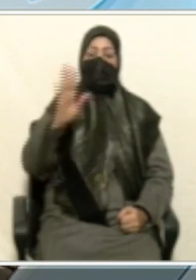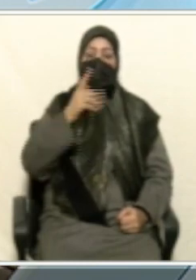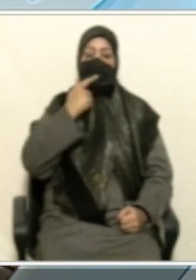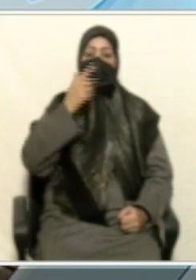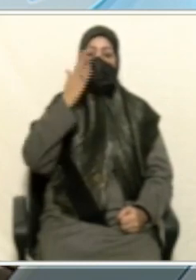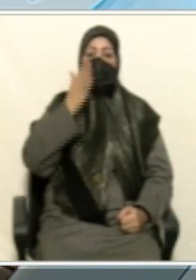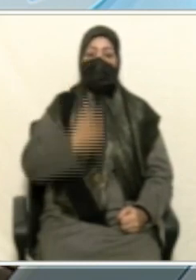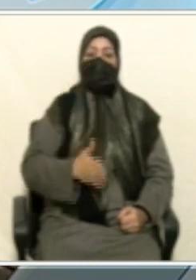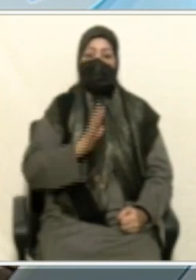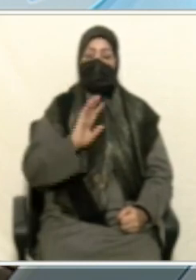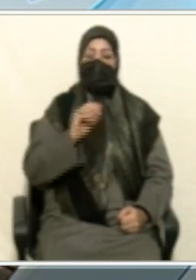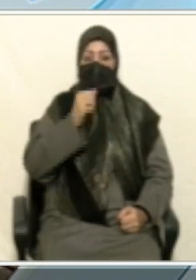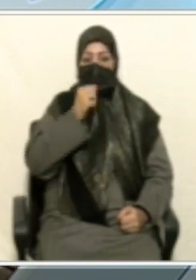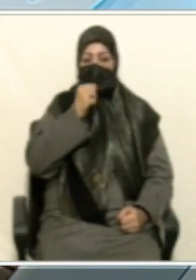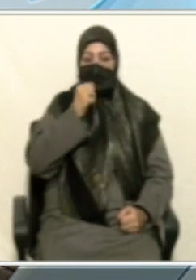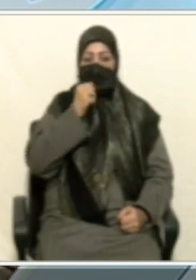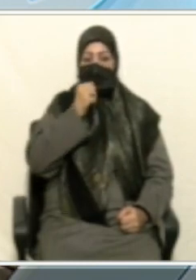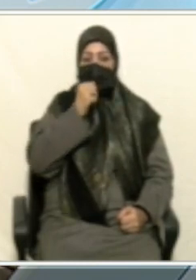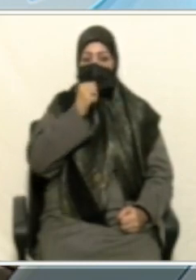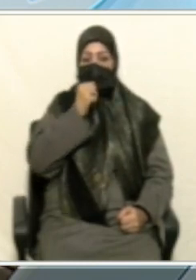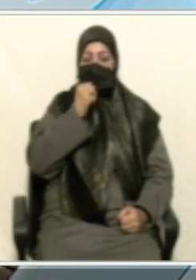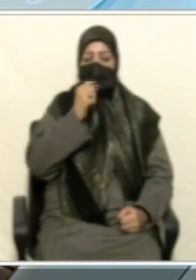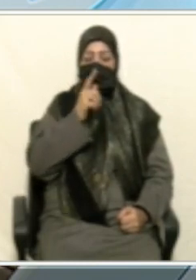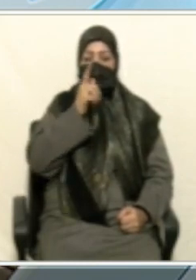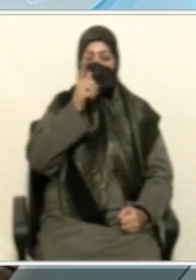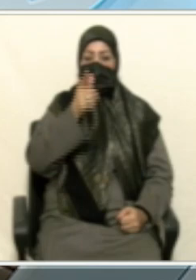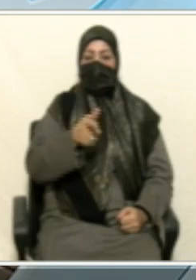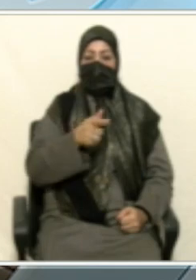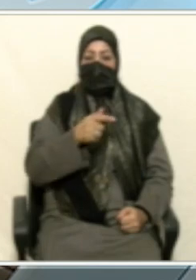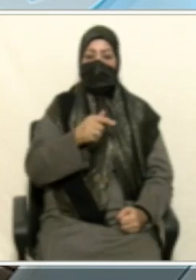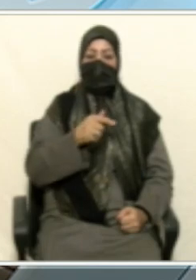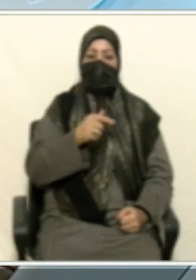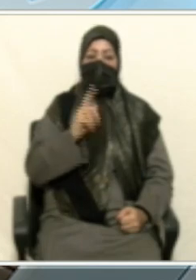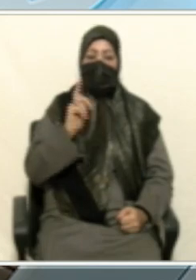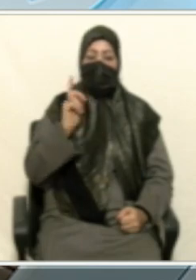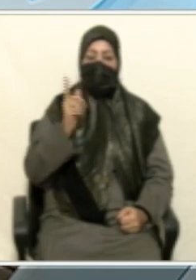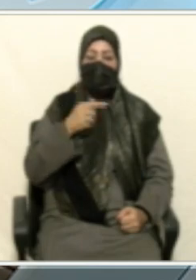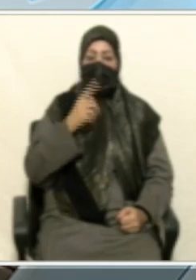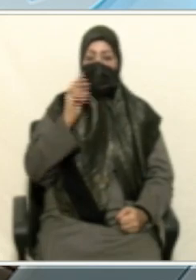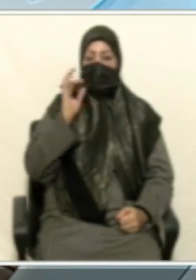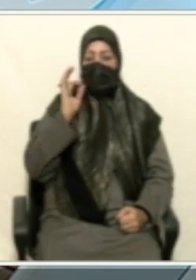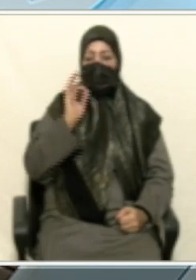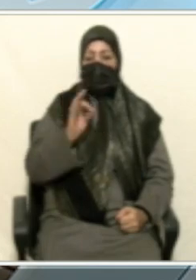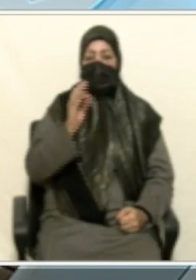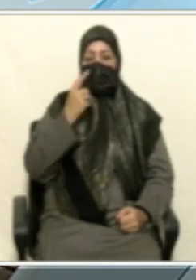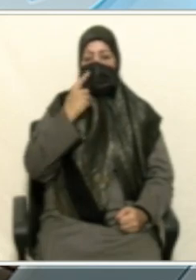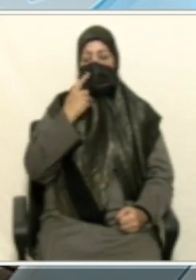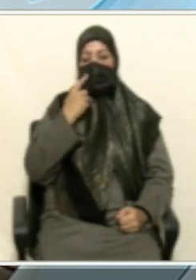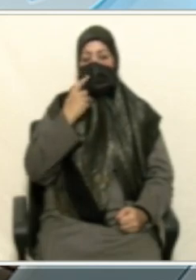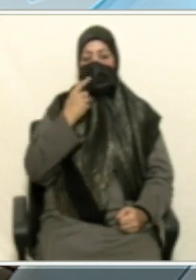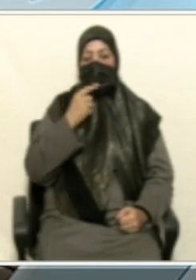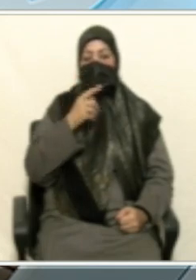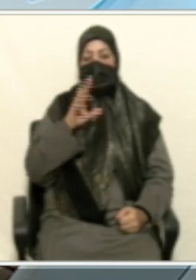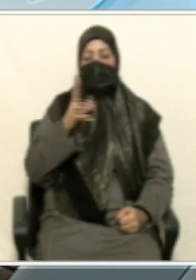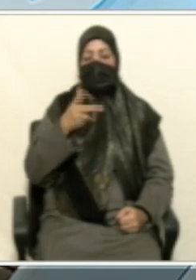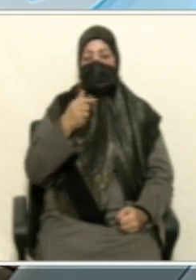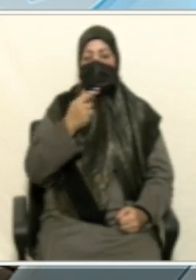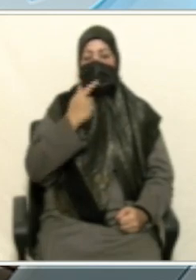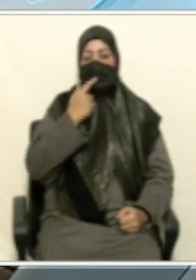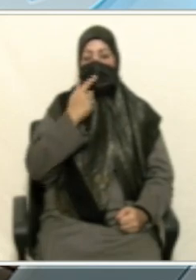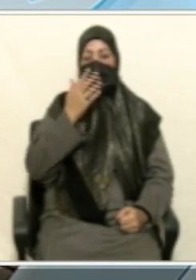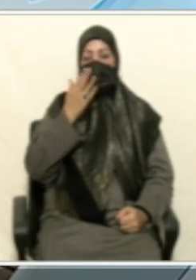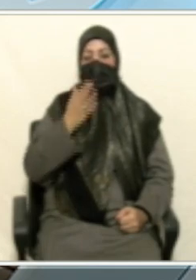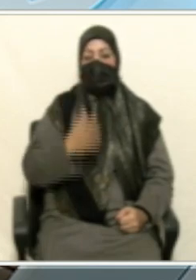وقال مادحا أهل النذور في الطاعة، قال: يوفون بالنذر ويخافون يوما كان